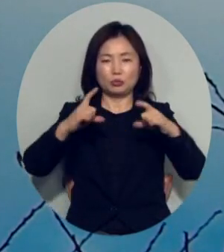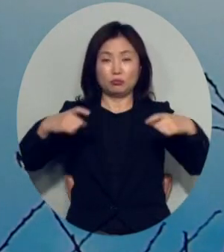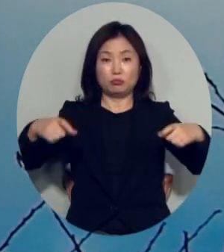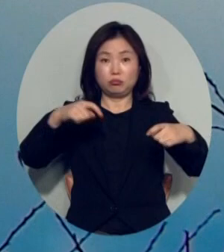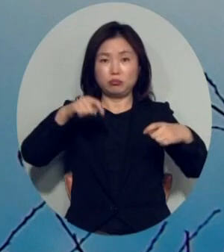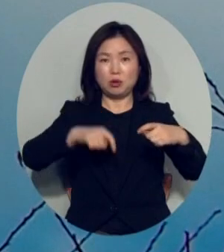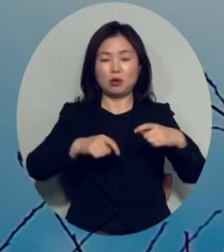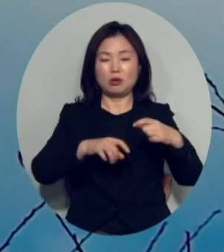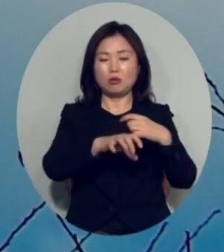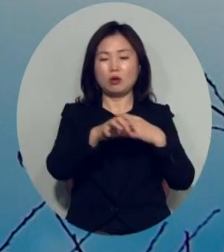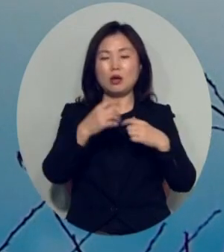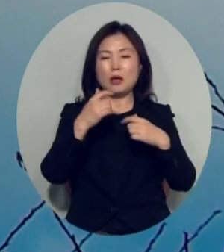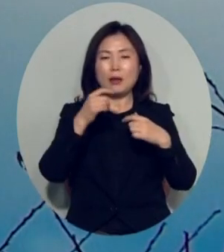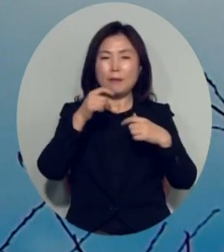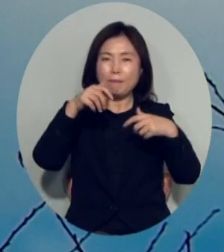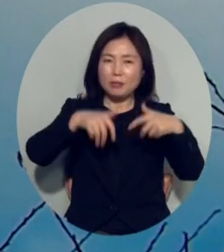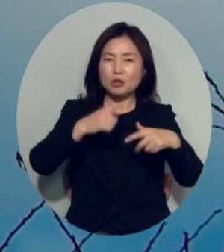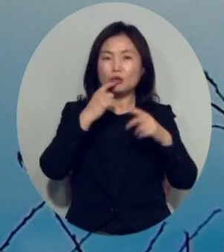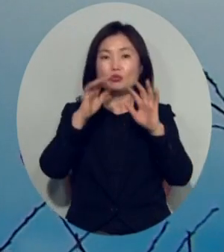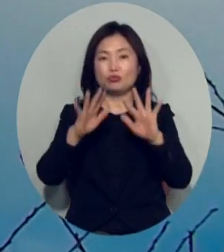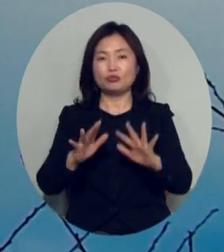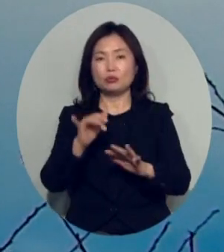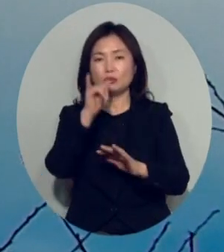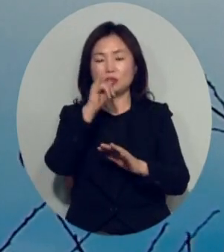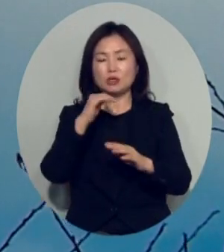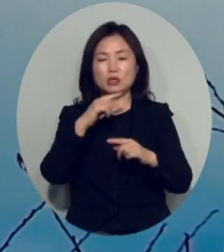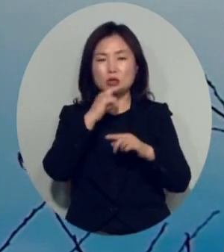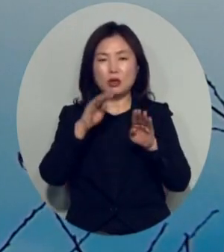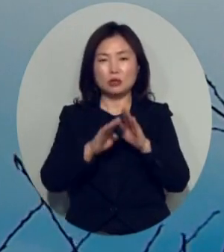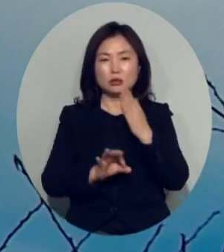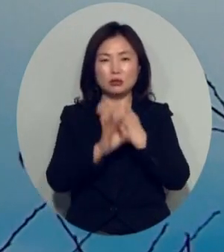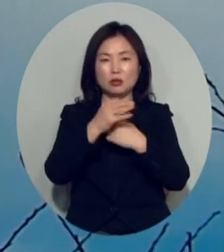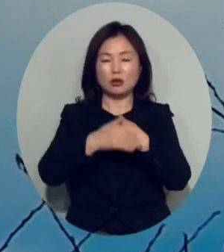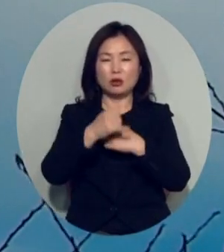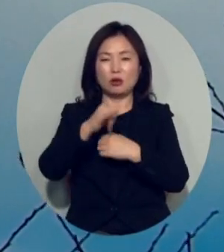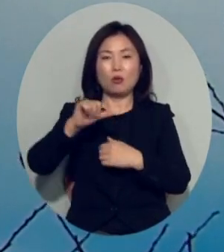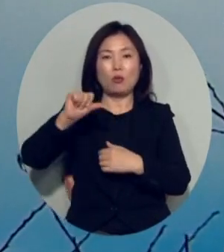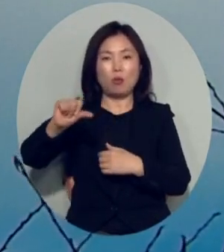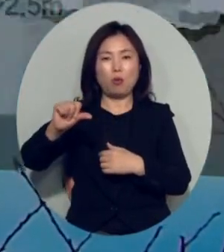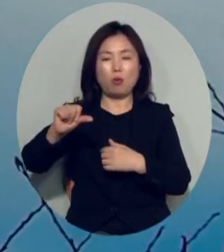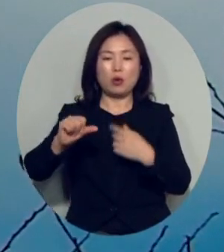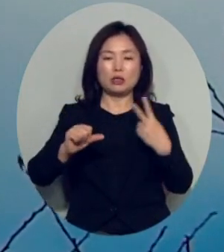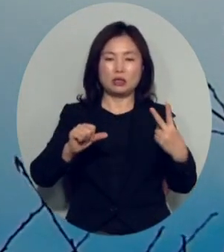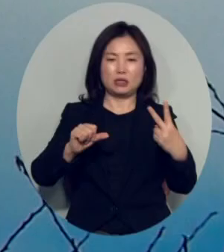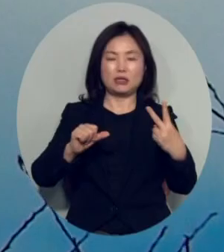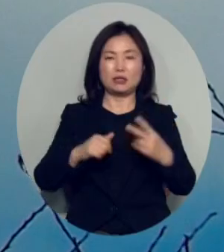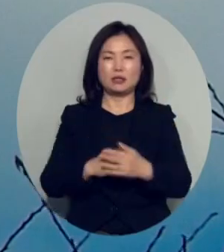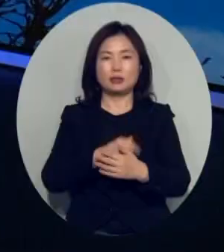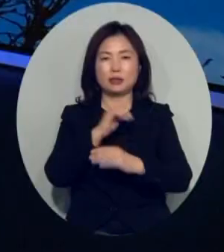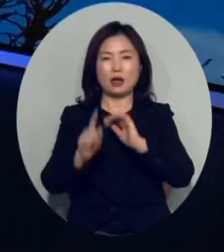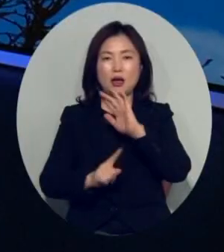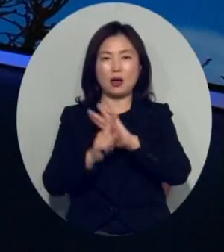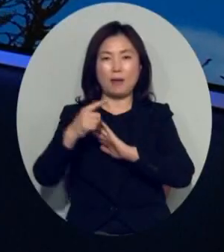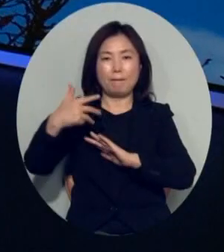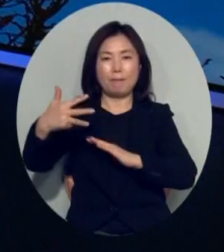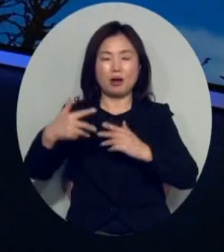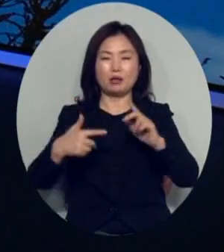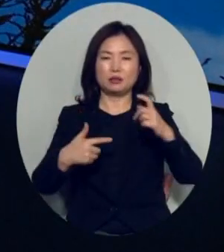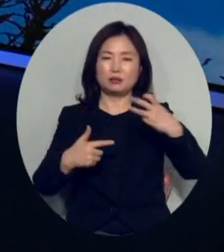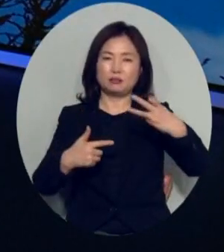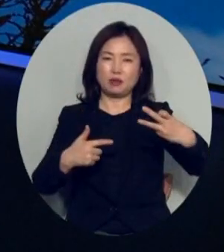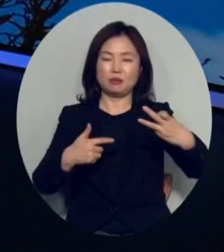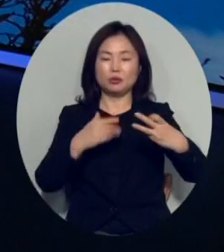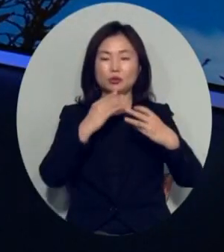경북북부와 남서내륙에는 곳에 따라 비나 눈이 내리겠고요 일요일 아침 최저 기온 영하 5도에서 2도 분포